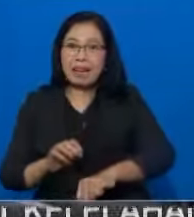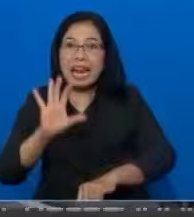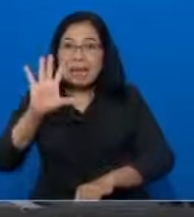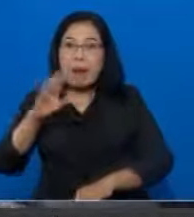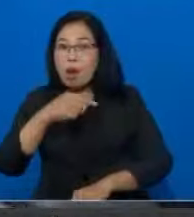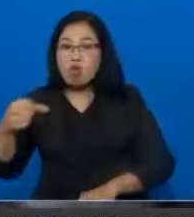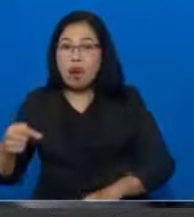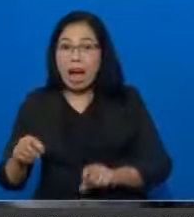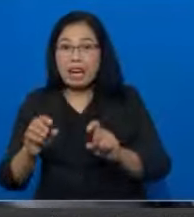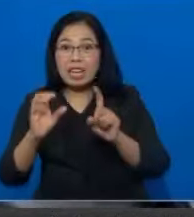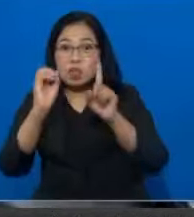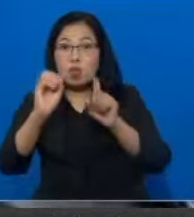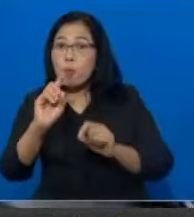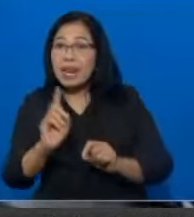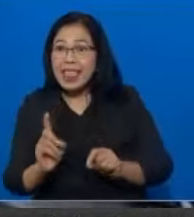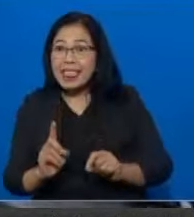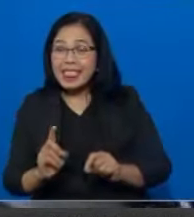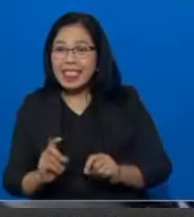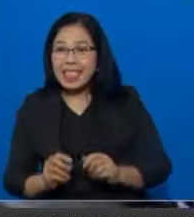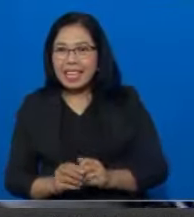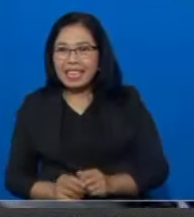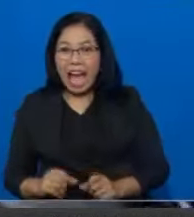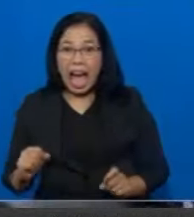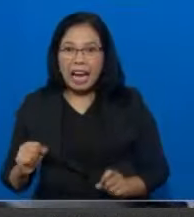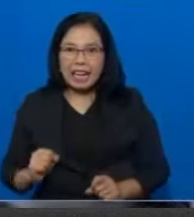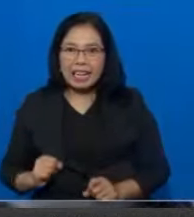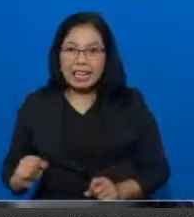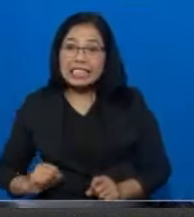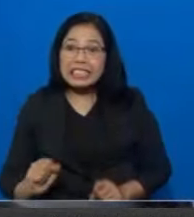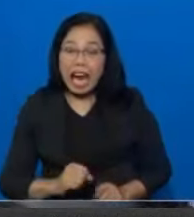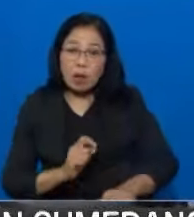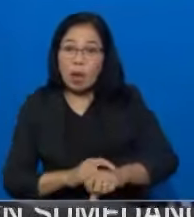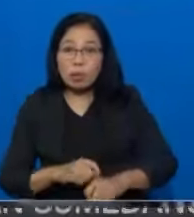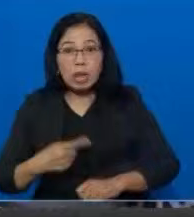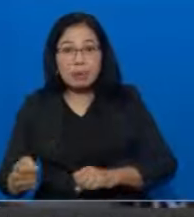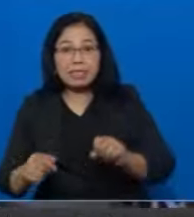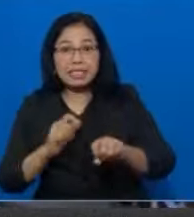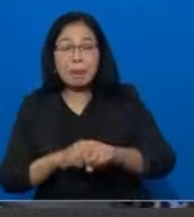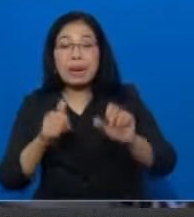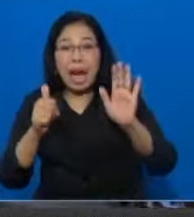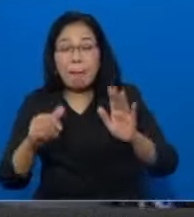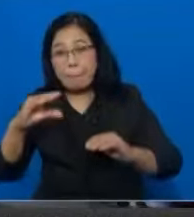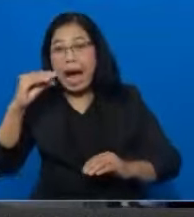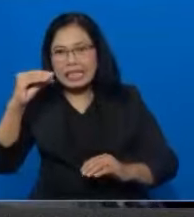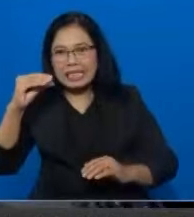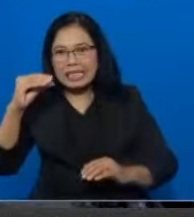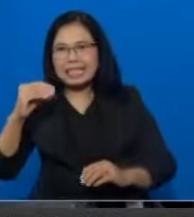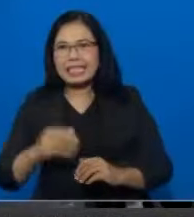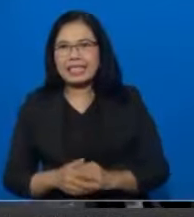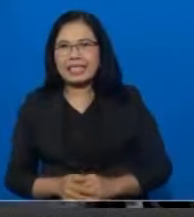5:50. Kita ngejar waktu sebelum jam 6 pagi supaya ketika ada orang kantoran, kalau lagi weekdays terutama, itu